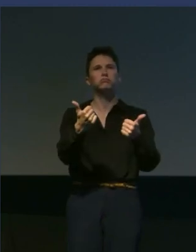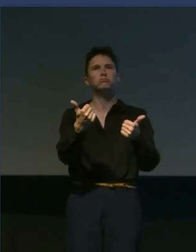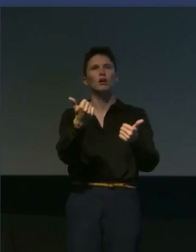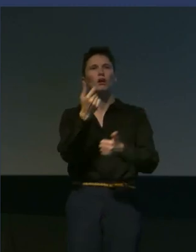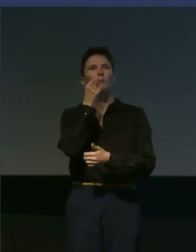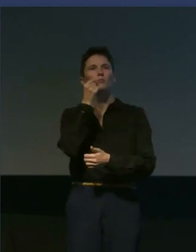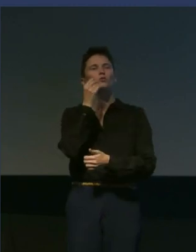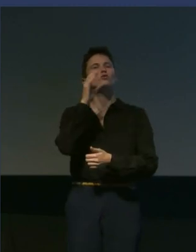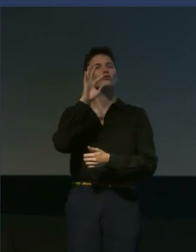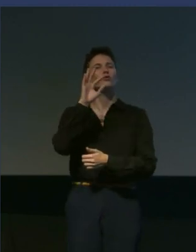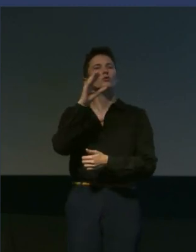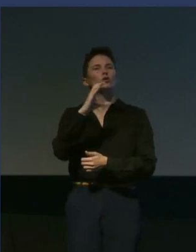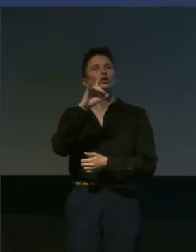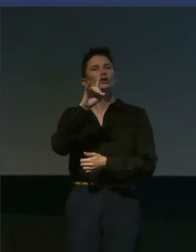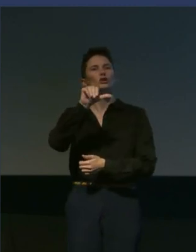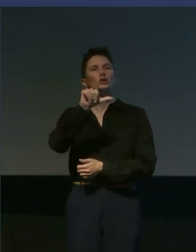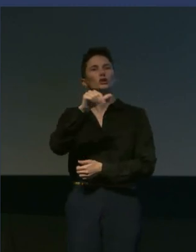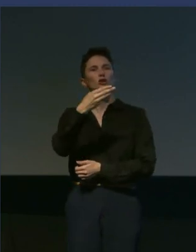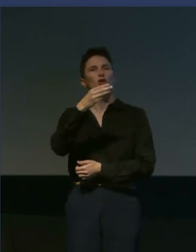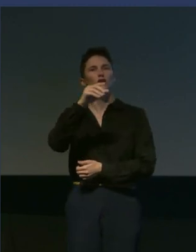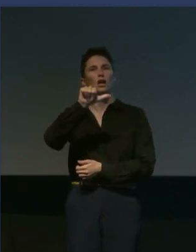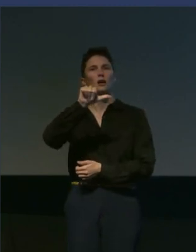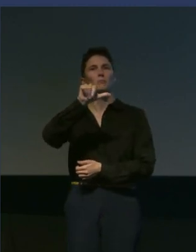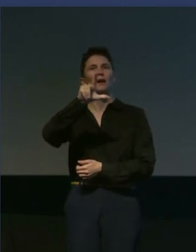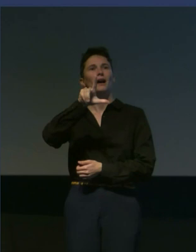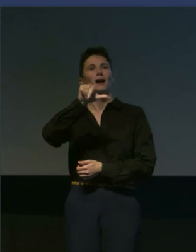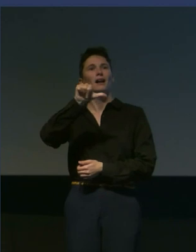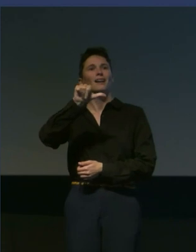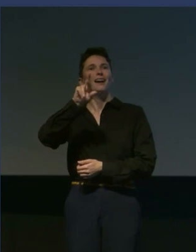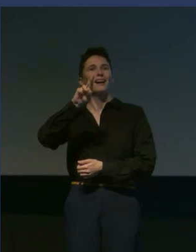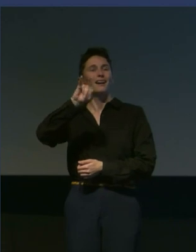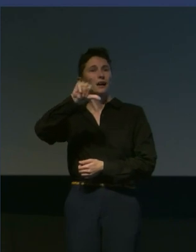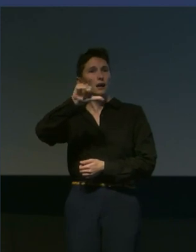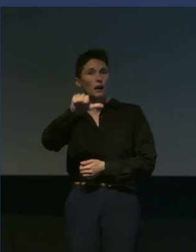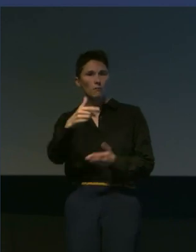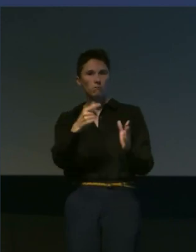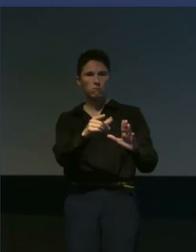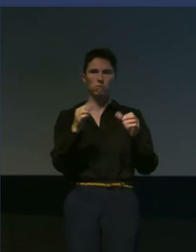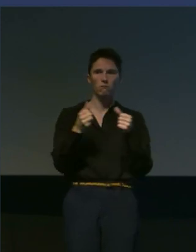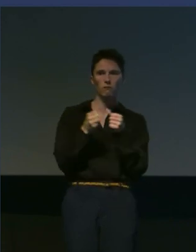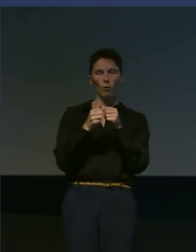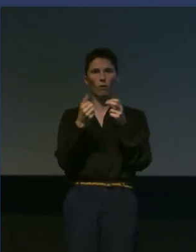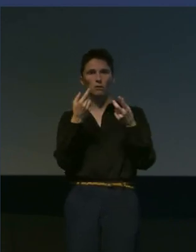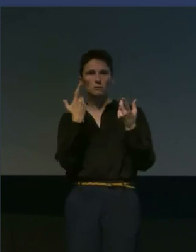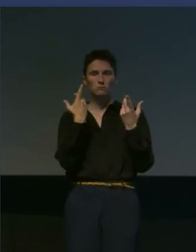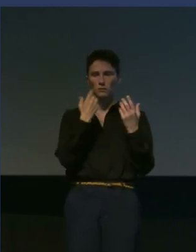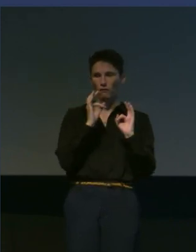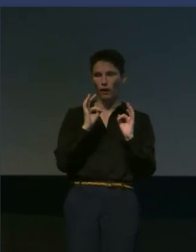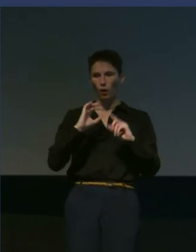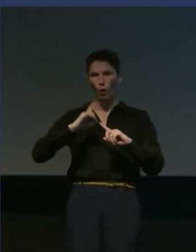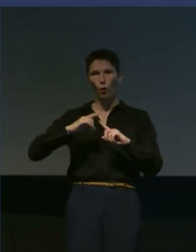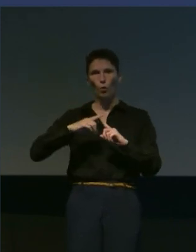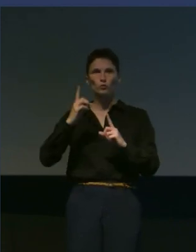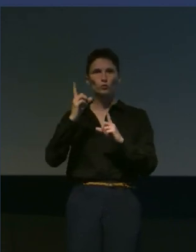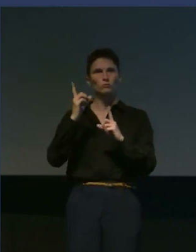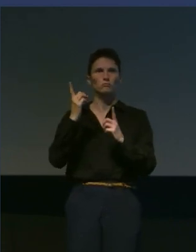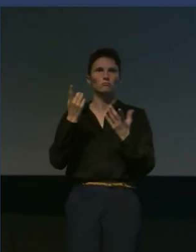Data et qui trace, enfin, qui retrace un peu les groupements des comptes Twitter,